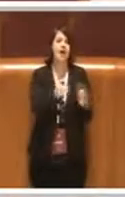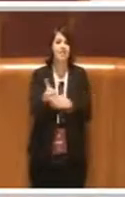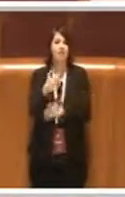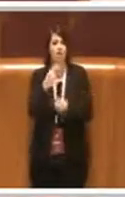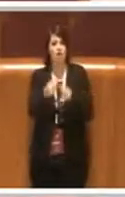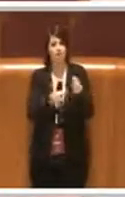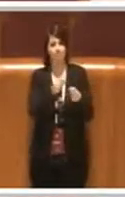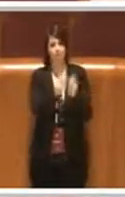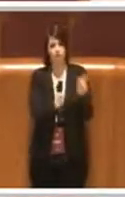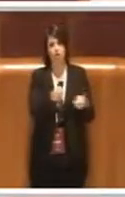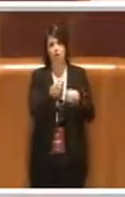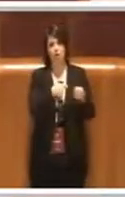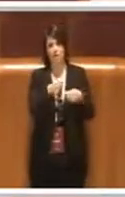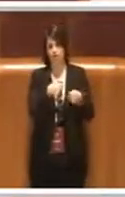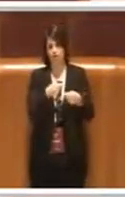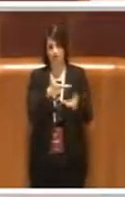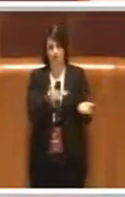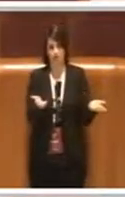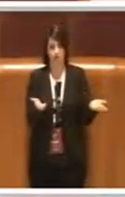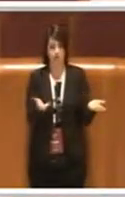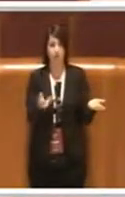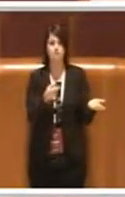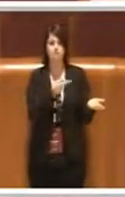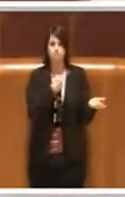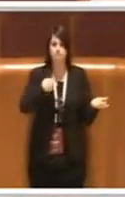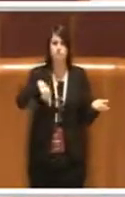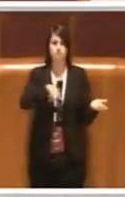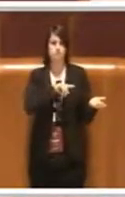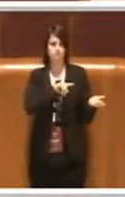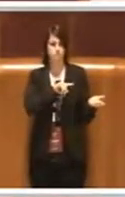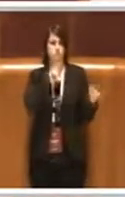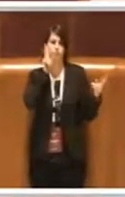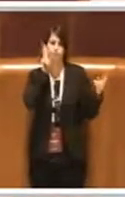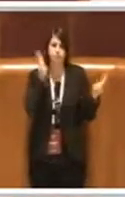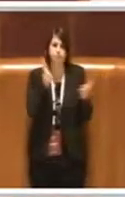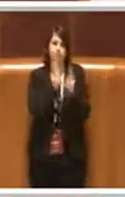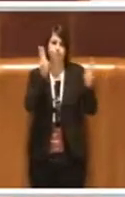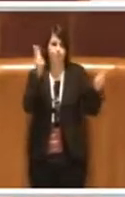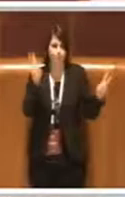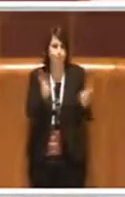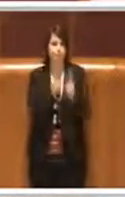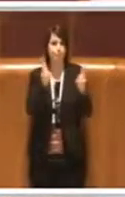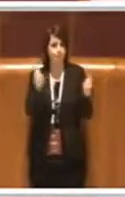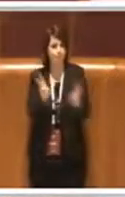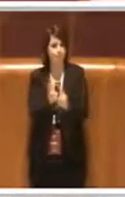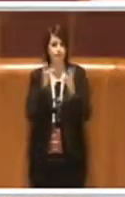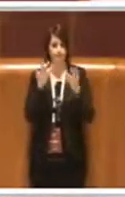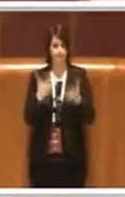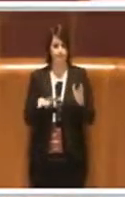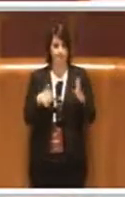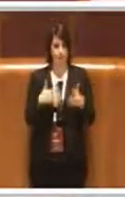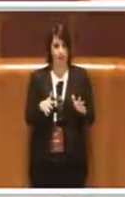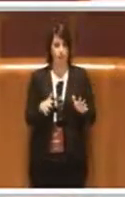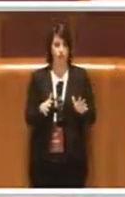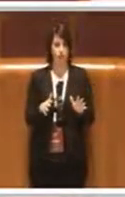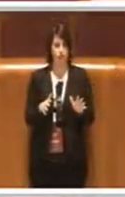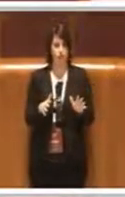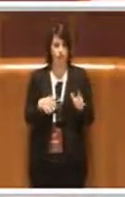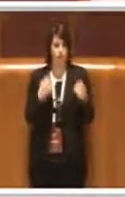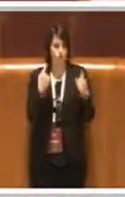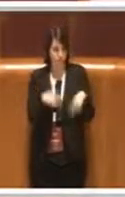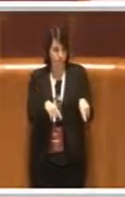dei commercianti con le quali sono state sviluppate tutta una serie di incontri che poi ci permetteranno